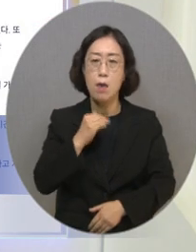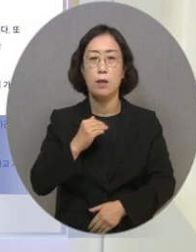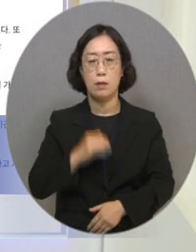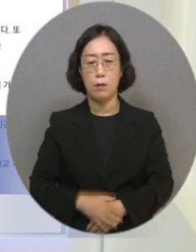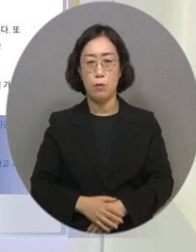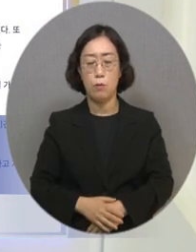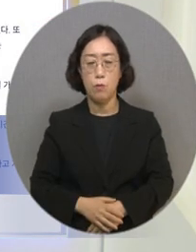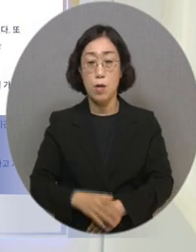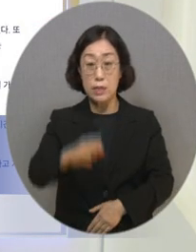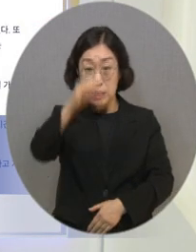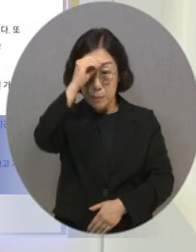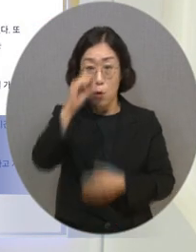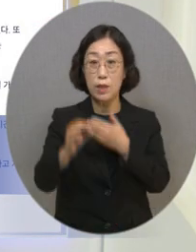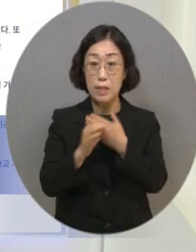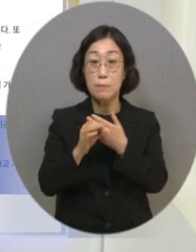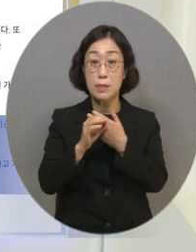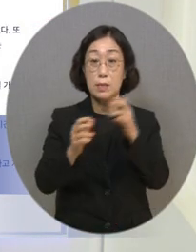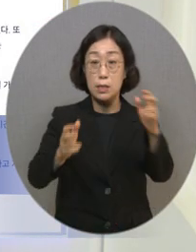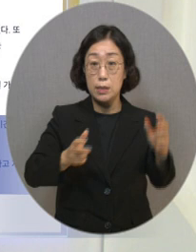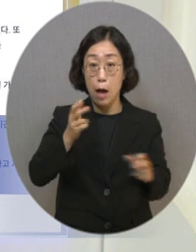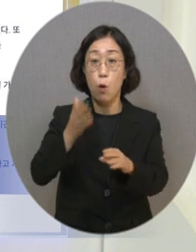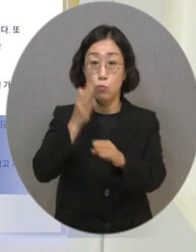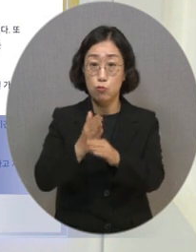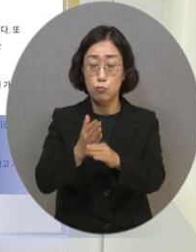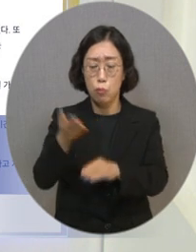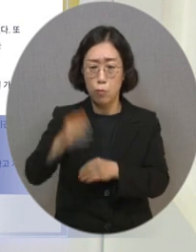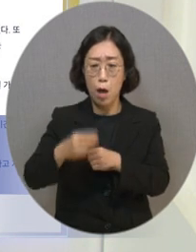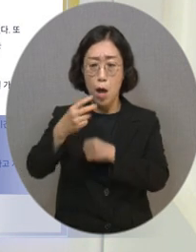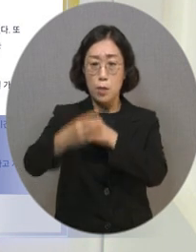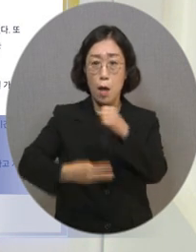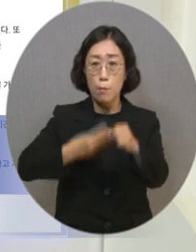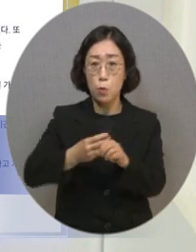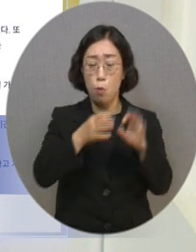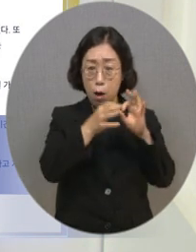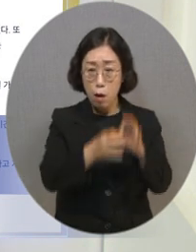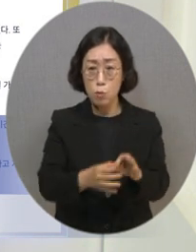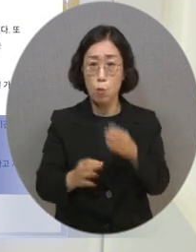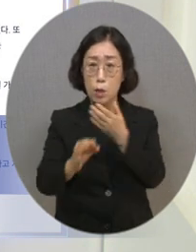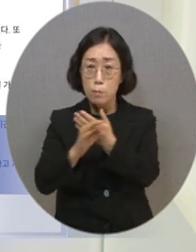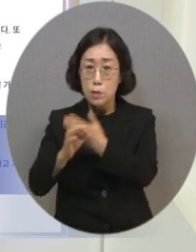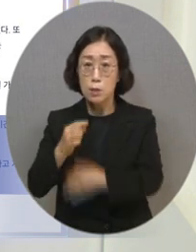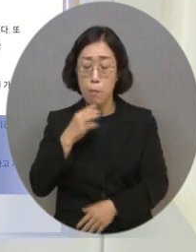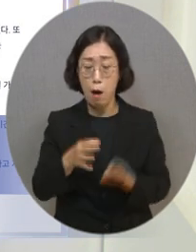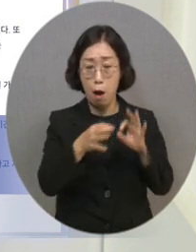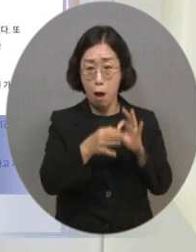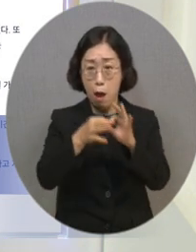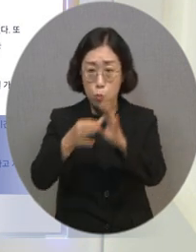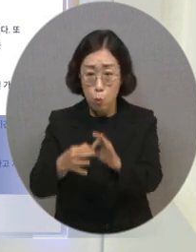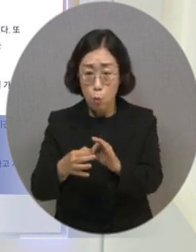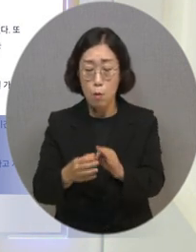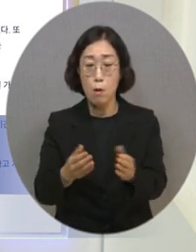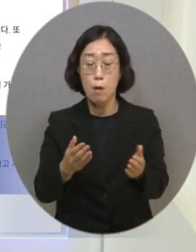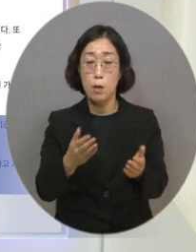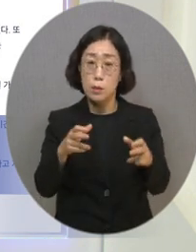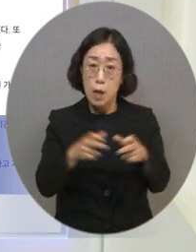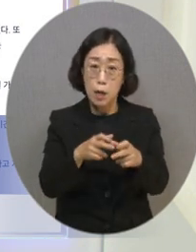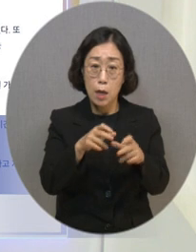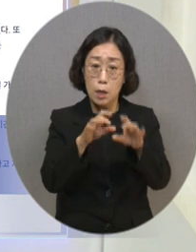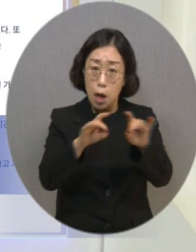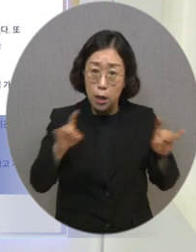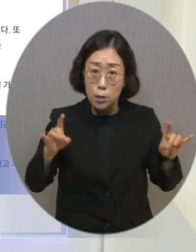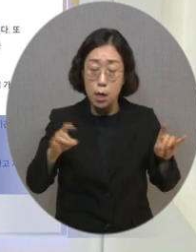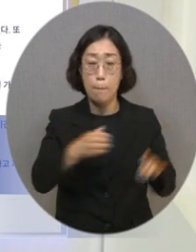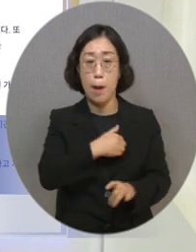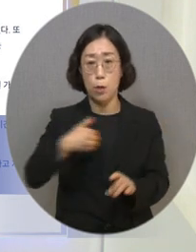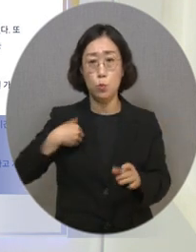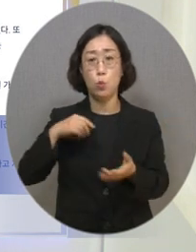물론 범사 기간입니다 그러나 3년째 시범 사업을 한다는 것은 정부가 발달장애인 당사자의이 만족도나